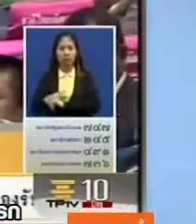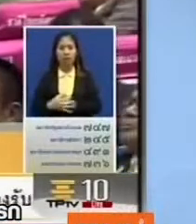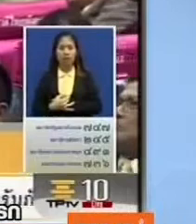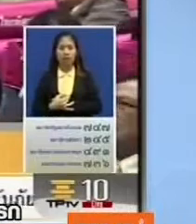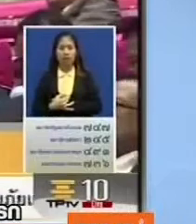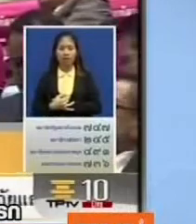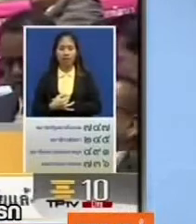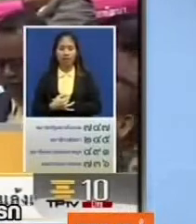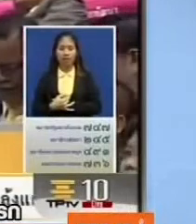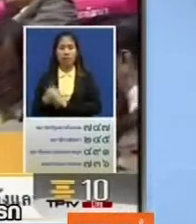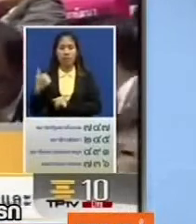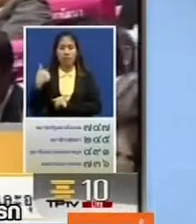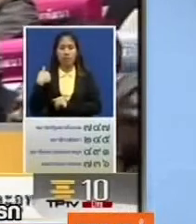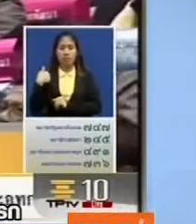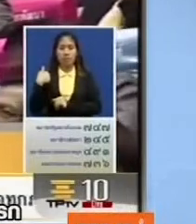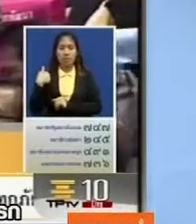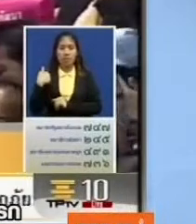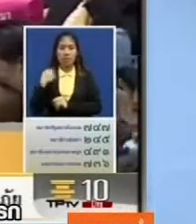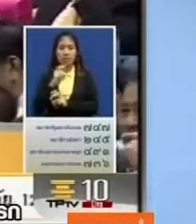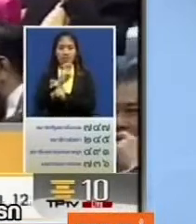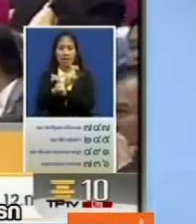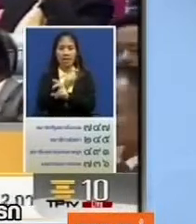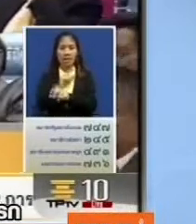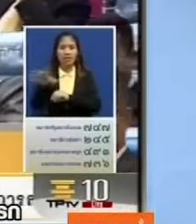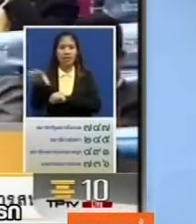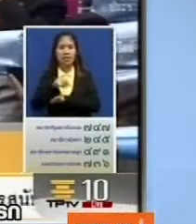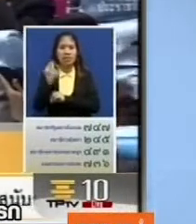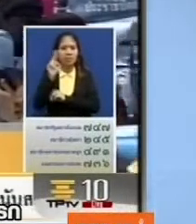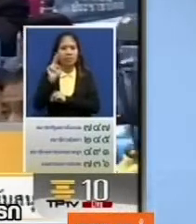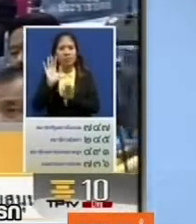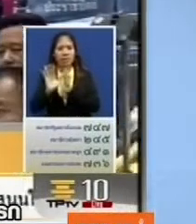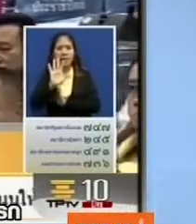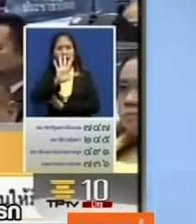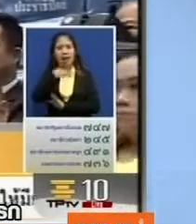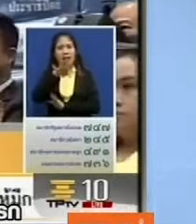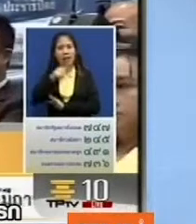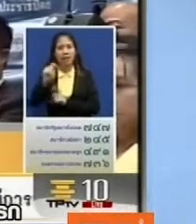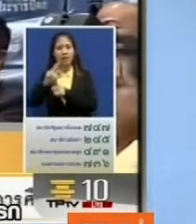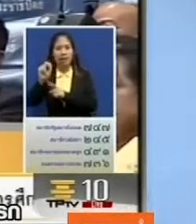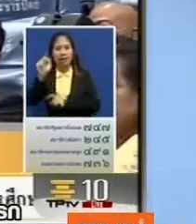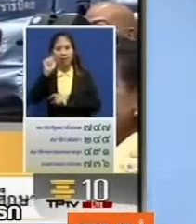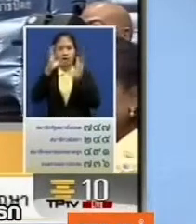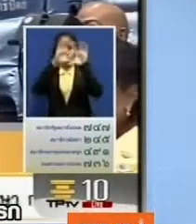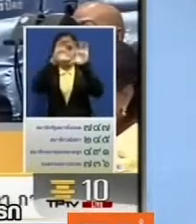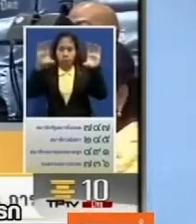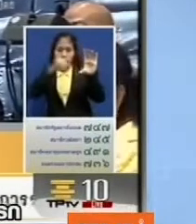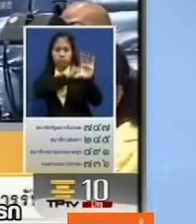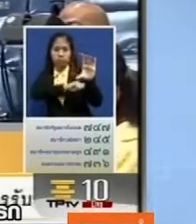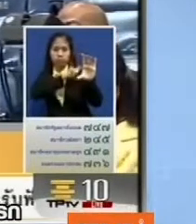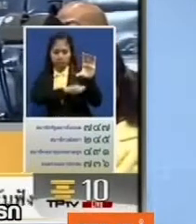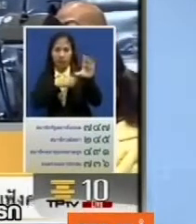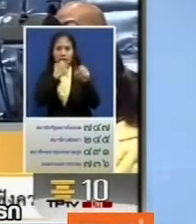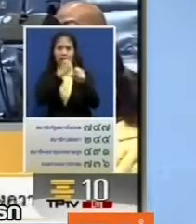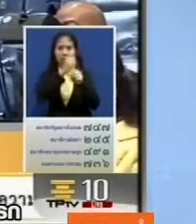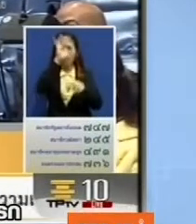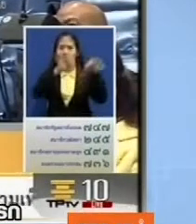รัฐสภาที่มาจากการเลือกตั้งนะครับก็ต้องถือว่าพลเอกประยุทธ์ก็ทำได้ดีนะครับก็ควบคุมอารมณ์ได้แม้ว่าจะมีการยั่วยุบ้